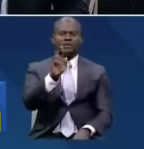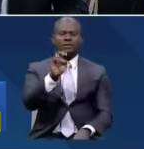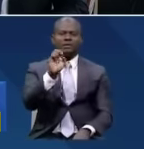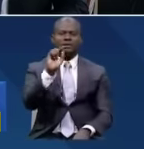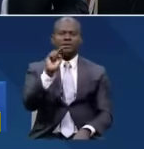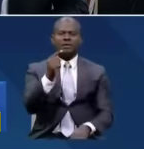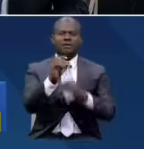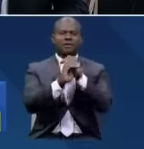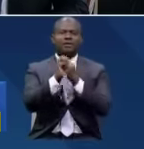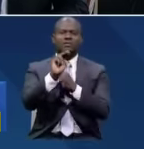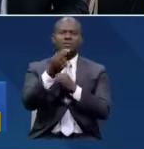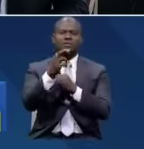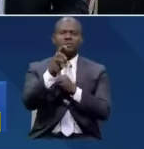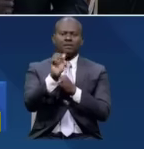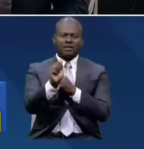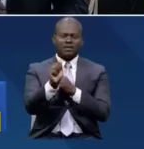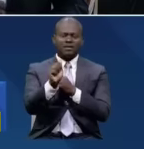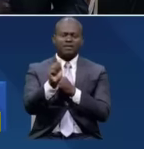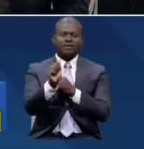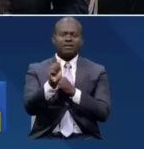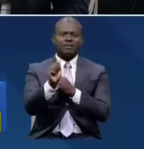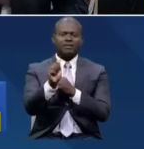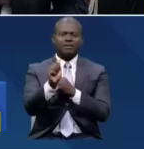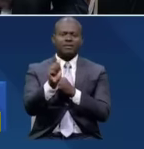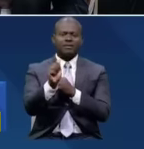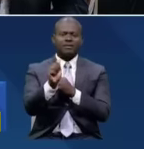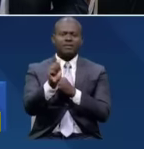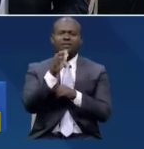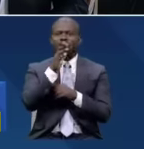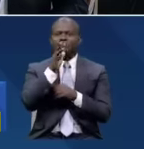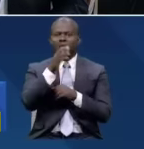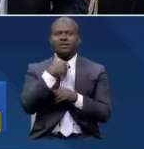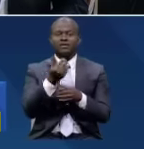ngaba ndi umwe mu bahuye n'ibiza bo muri aka kagari no muri uyu mudugudu.